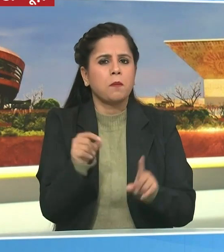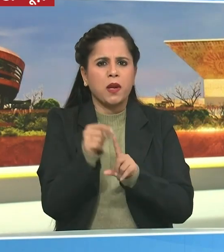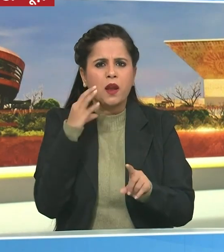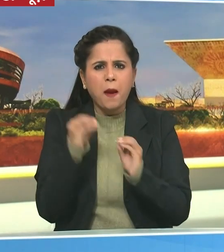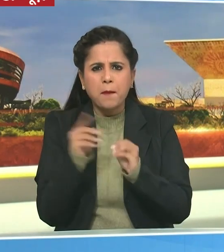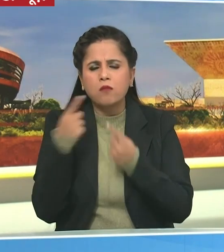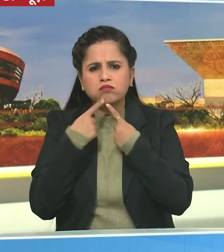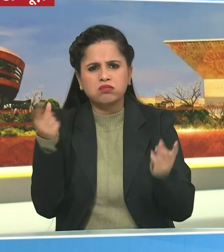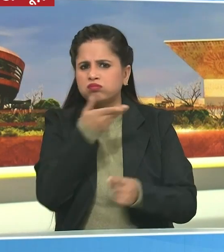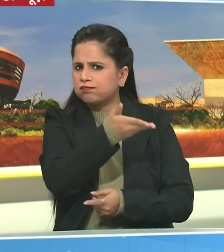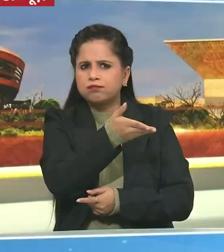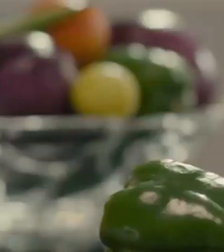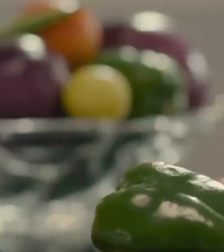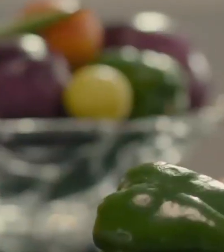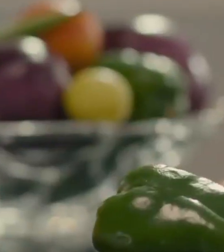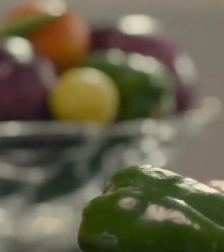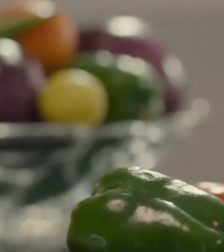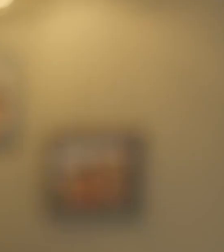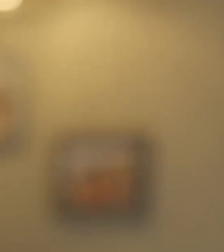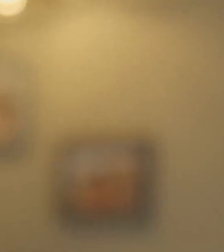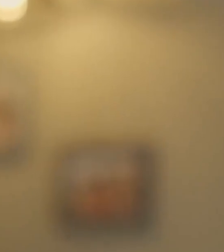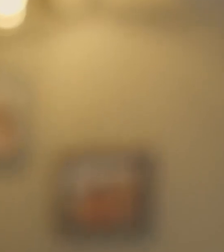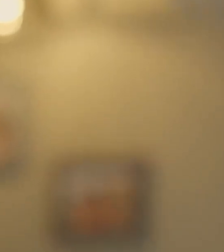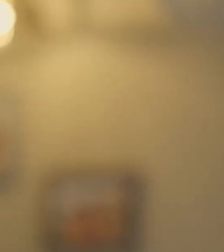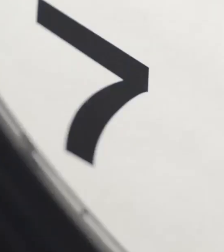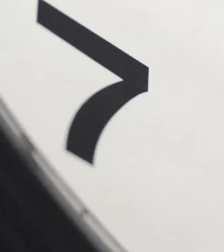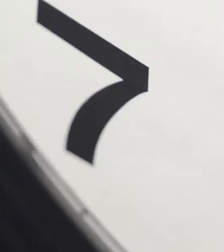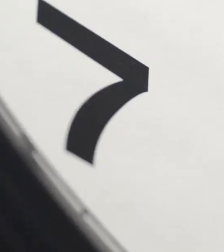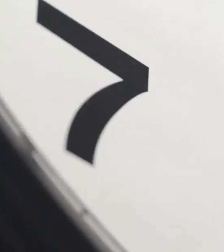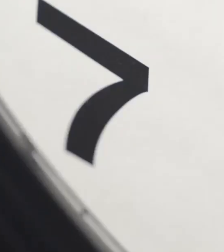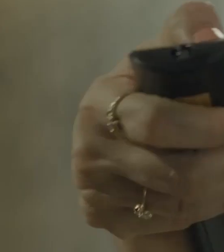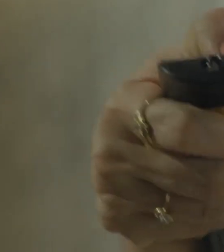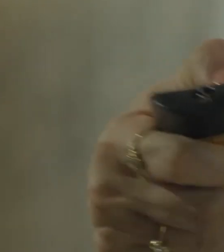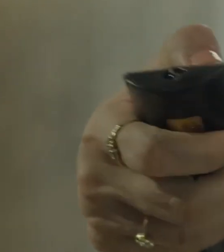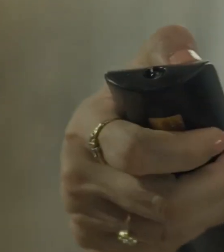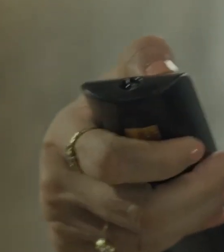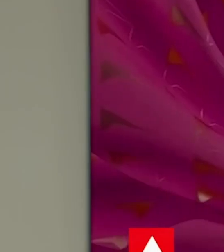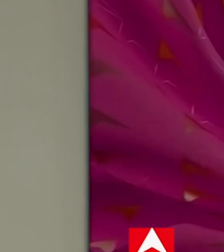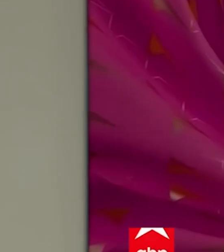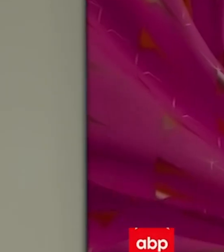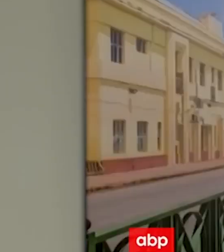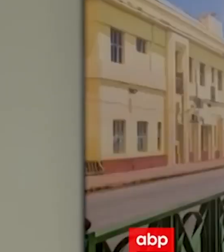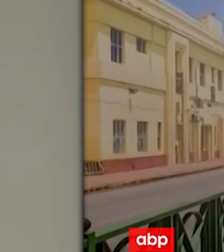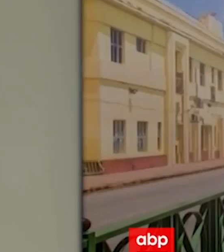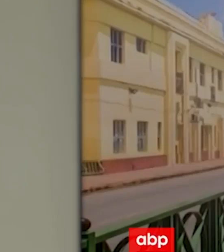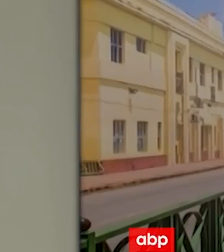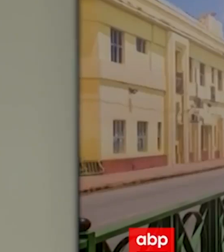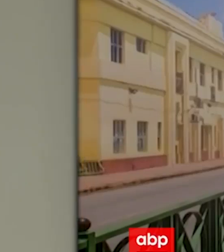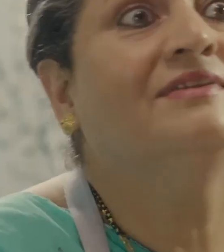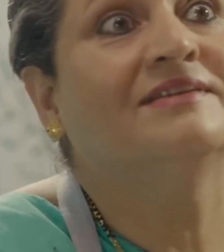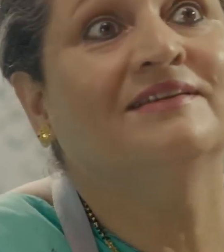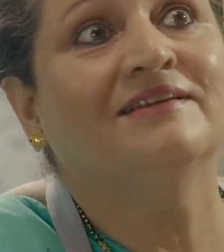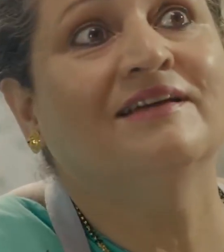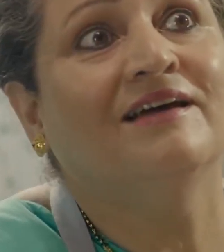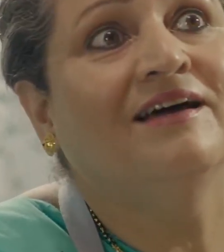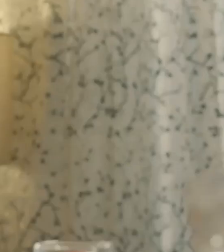ने सामने रखा है। जैसे ही घड़ी का काटा दोपहर 2:30 पे आए, बबीता जी का दिल सास बहु साजिश